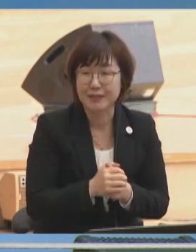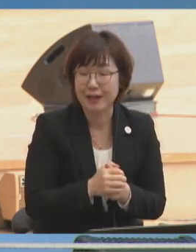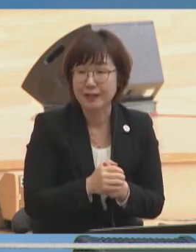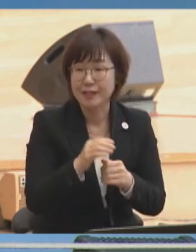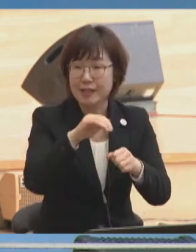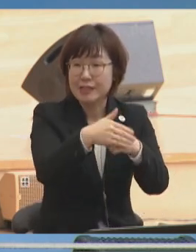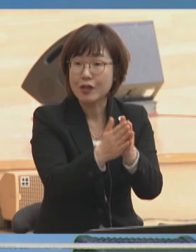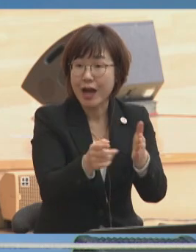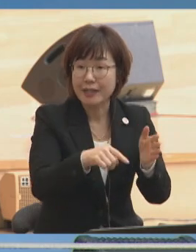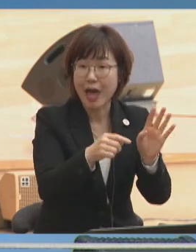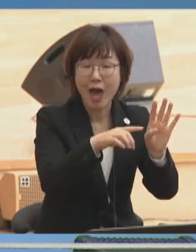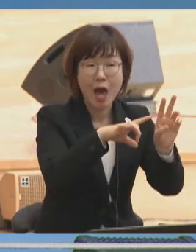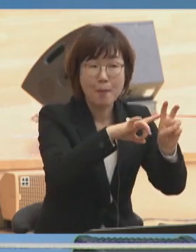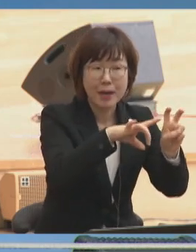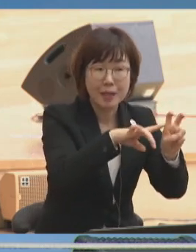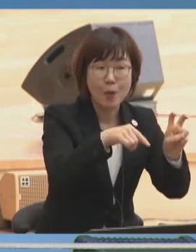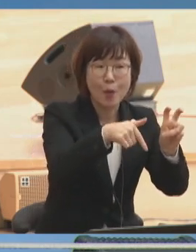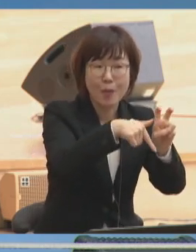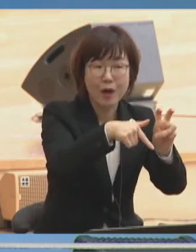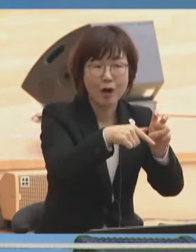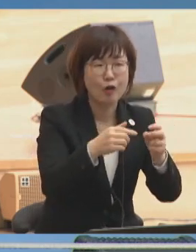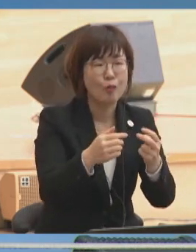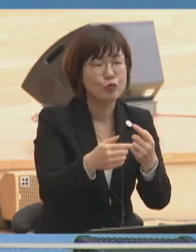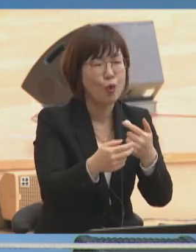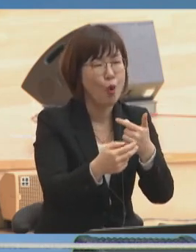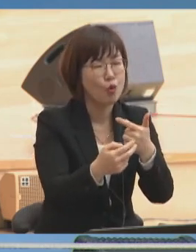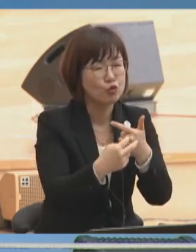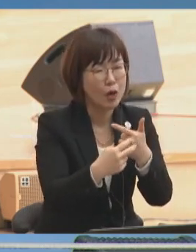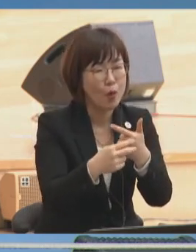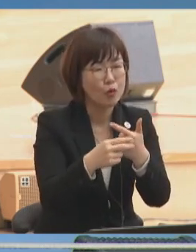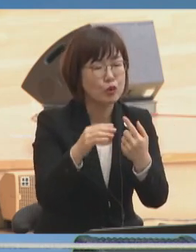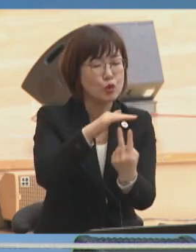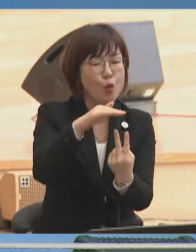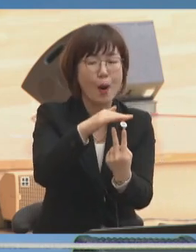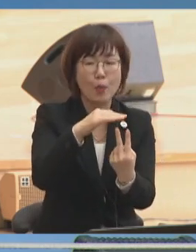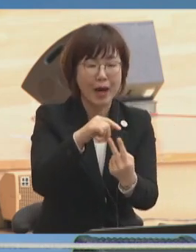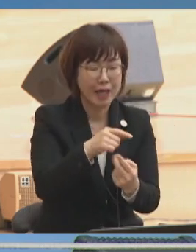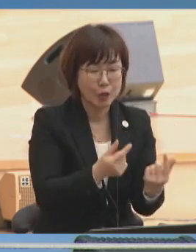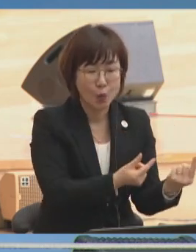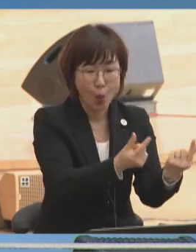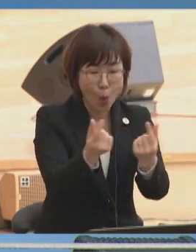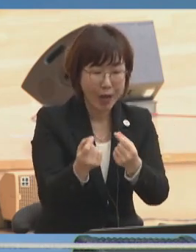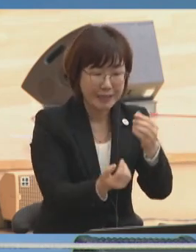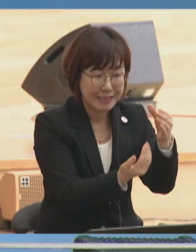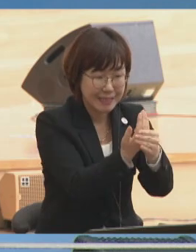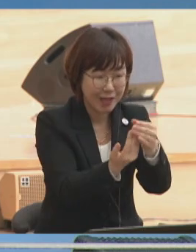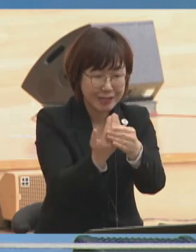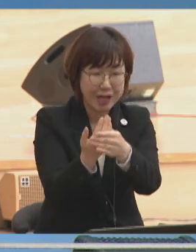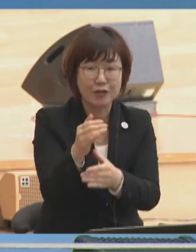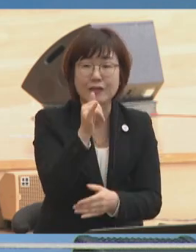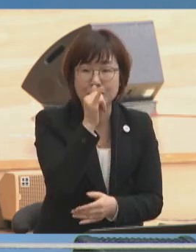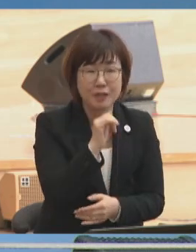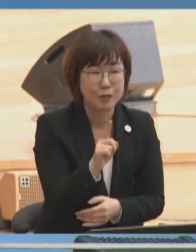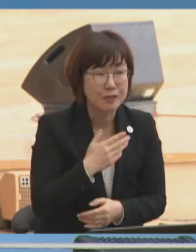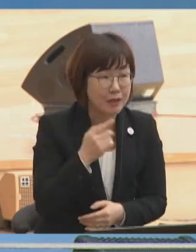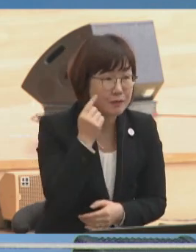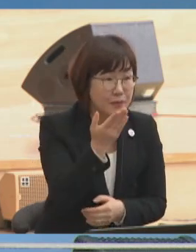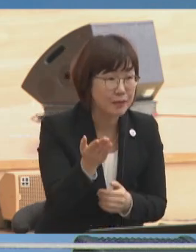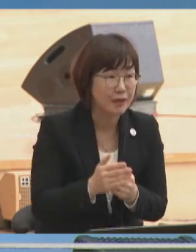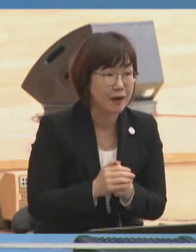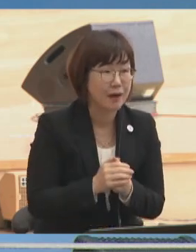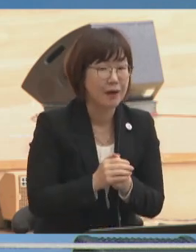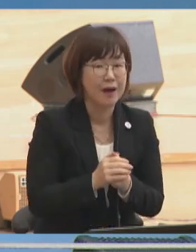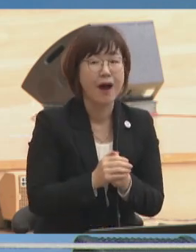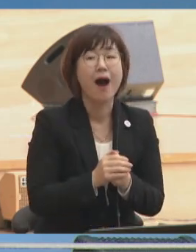마태복음, 마가복음, 누가복음, 요한복음 사복음서에 몽땅 다 기록되어 있는 사건이 있습니다. 그건 뭘까요?